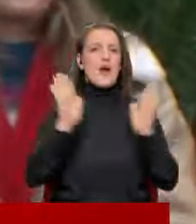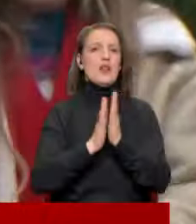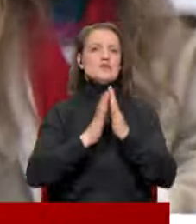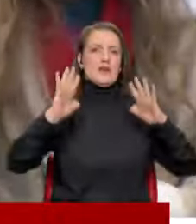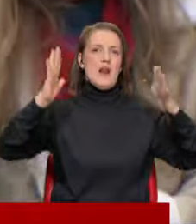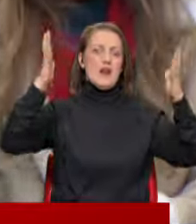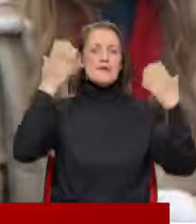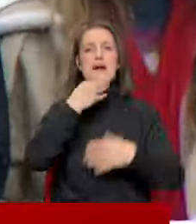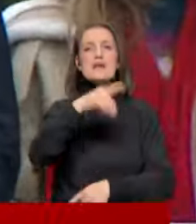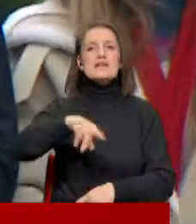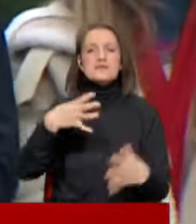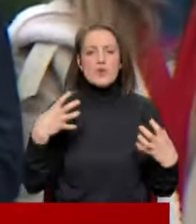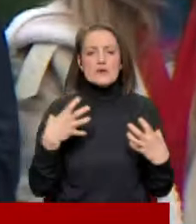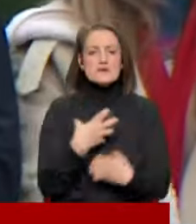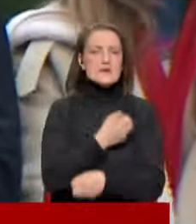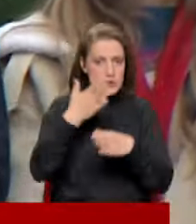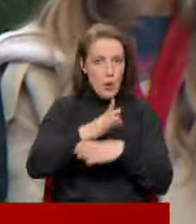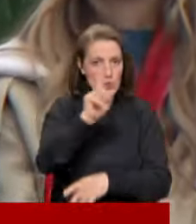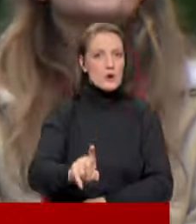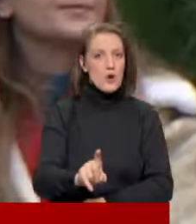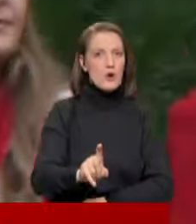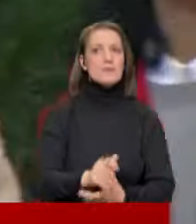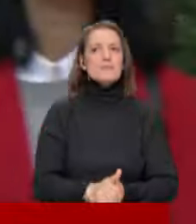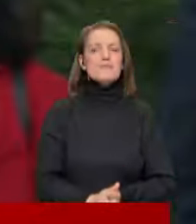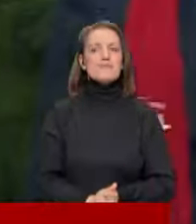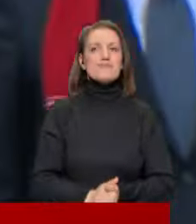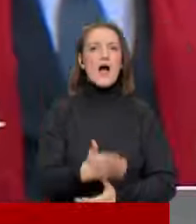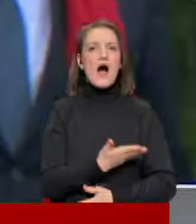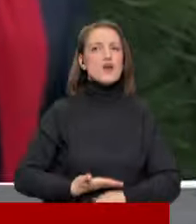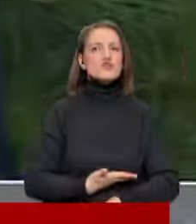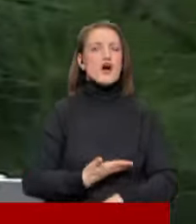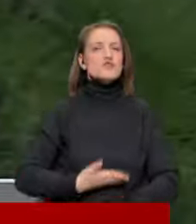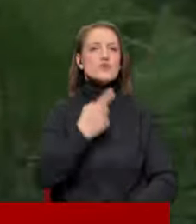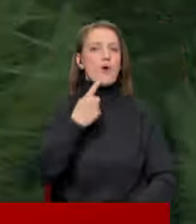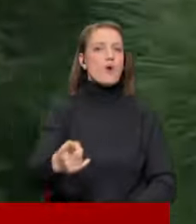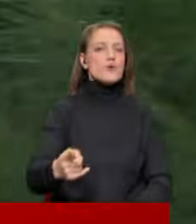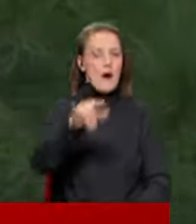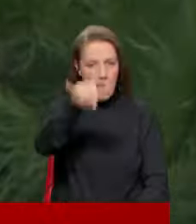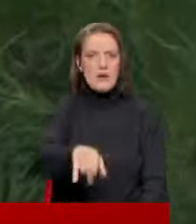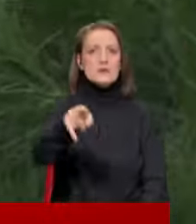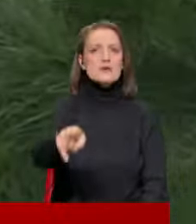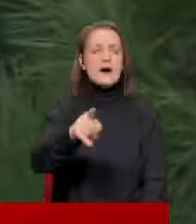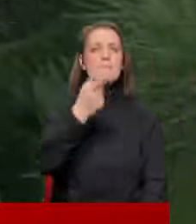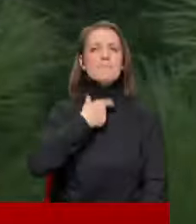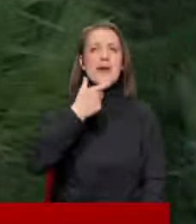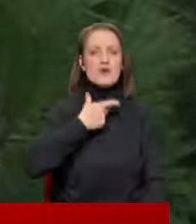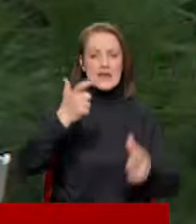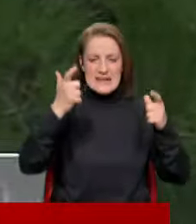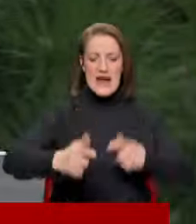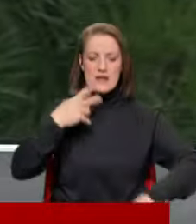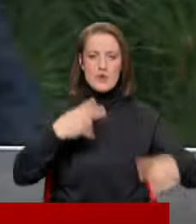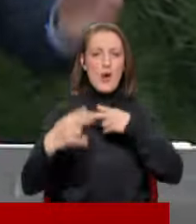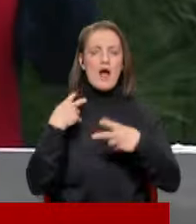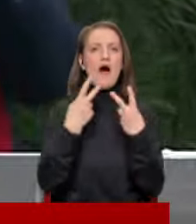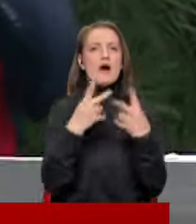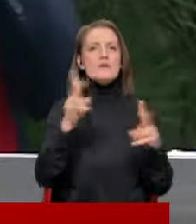emeklilerimiz çok sıkıntıda doğru mu aç aç diyor aç haklı Beykoz da Kent Lokantası